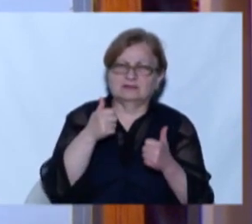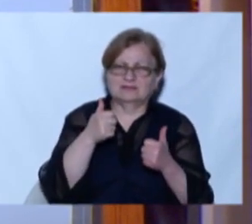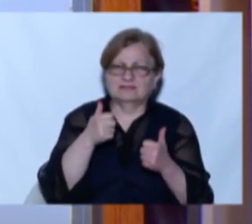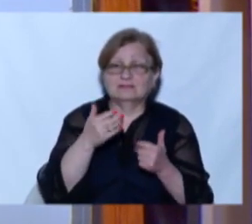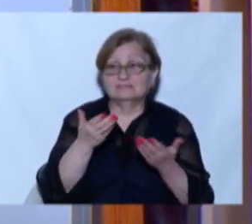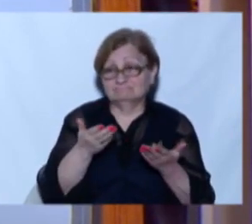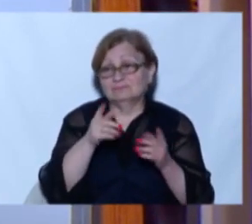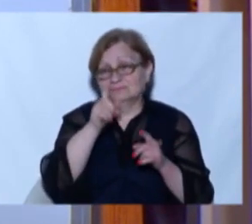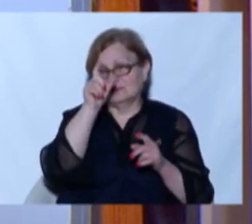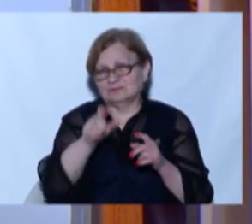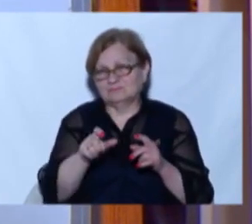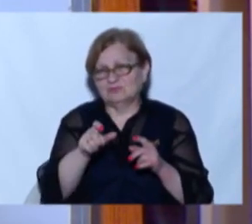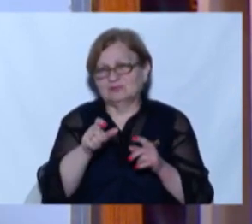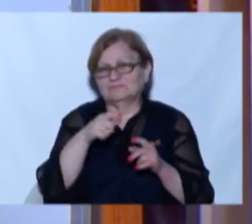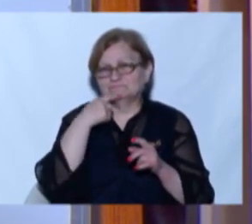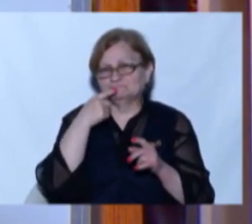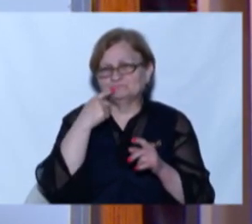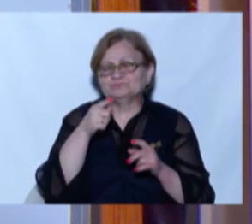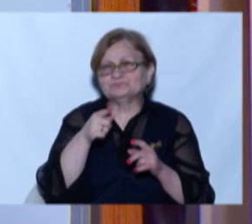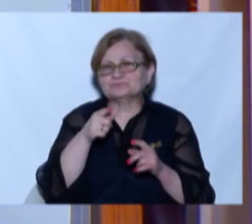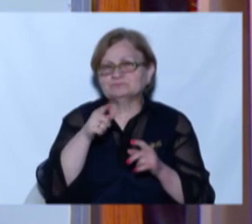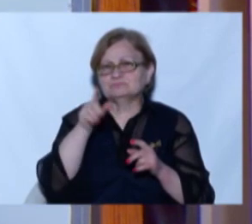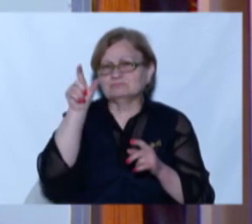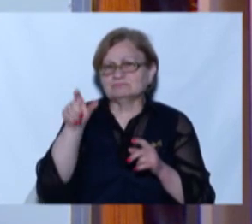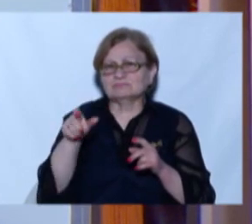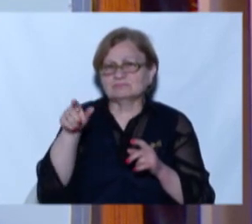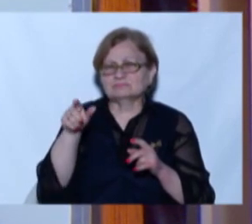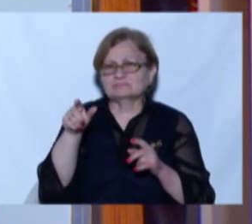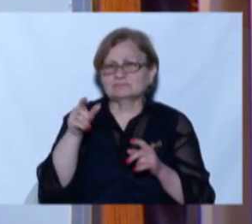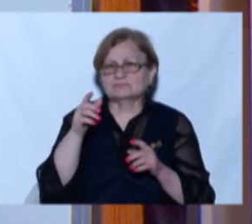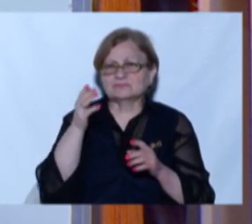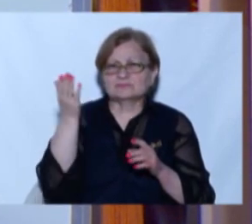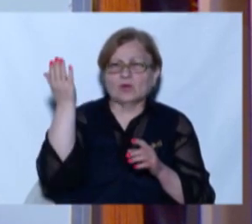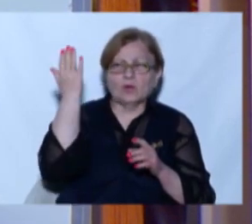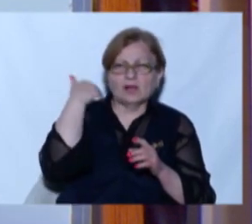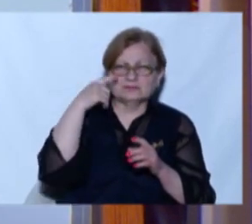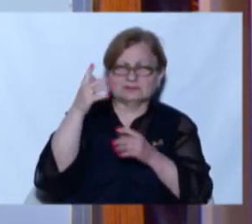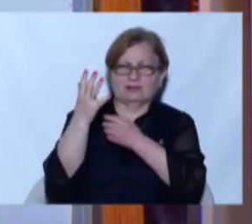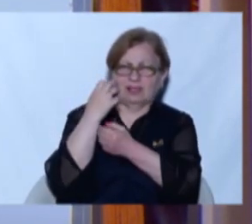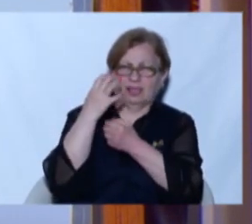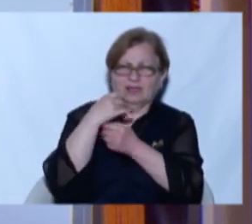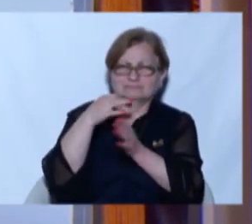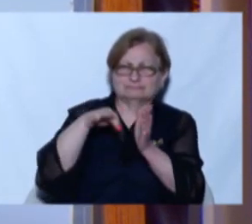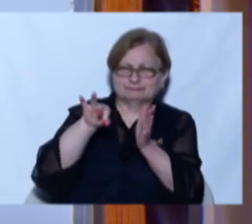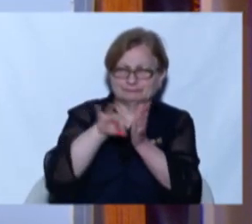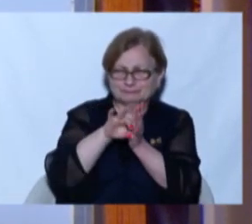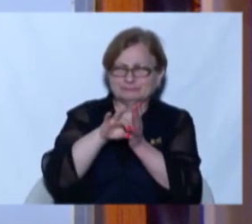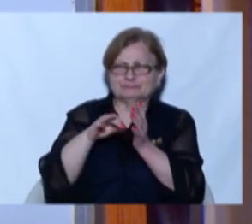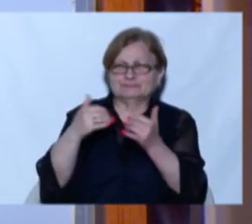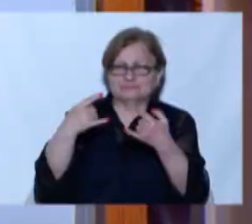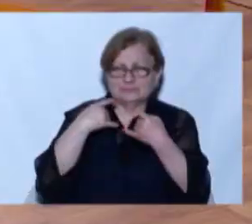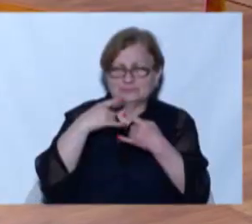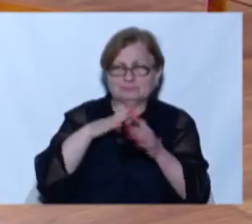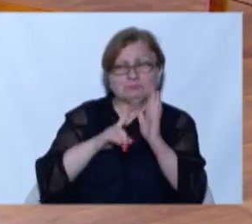ეს კაცი იყო, აღნიშნავს მოგონების ავტორი, რომელმაც ოდესღაც ის შარვალივით